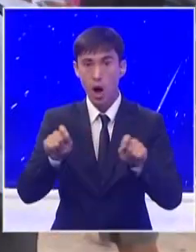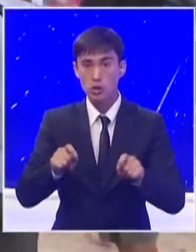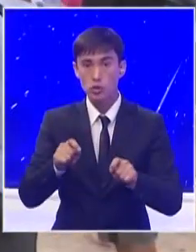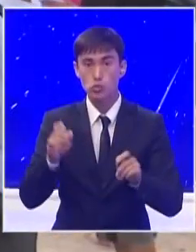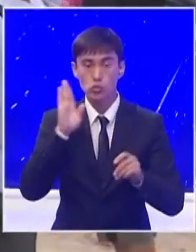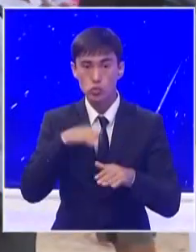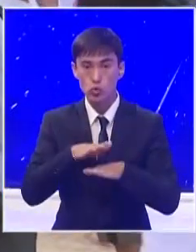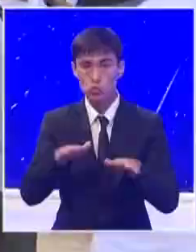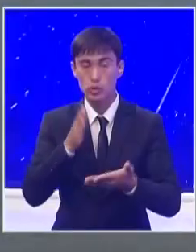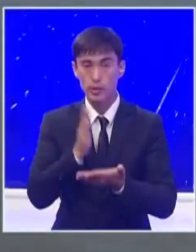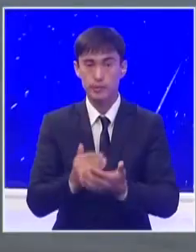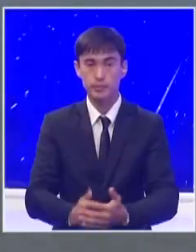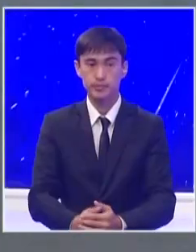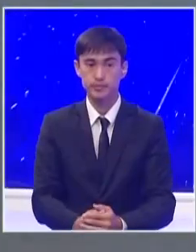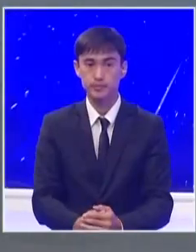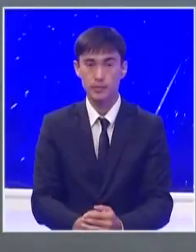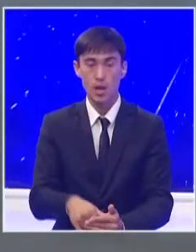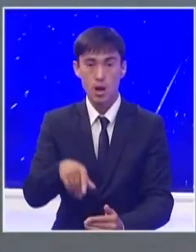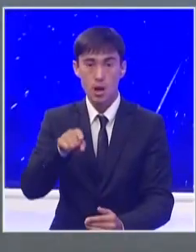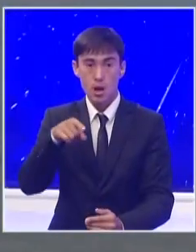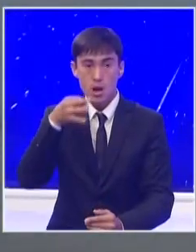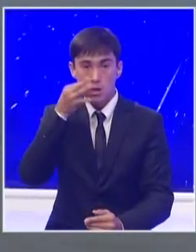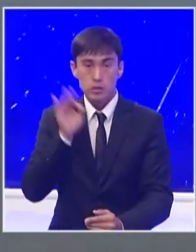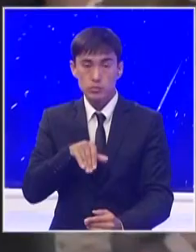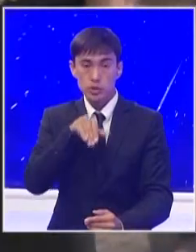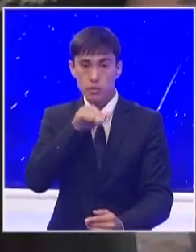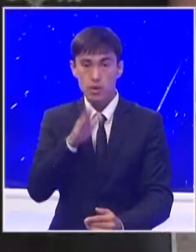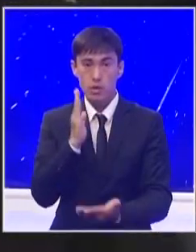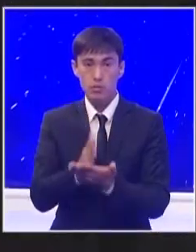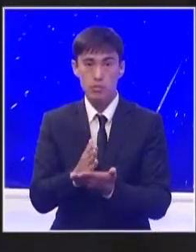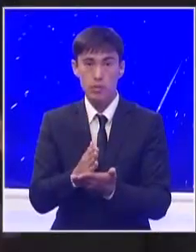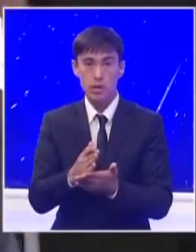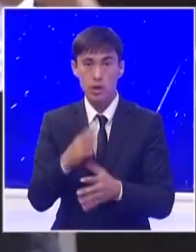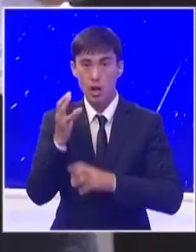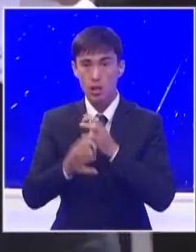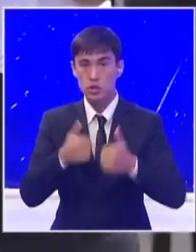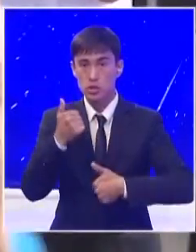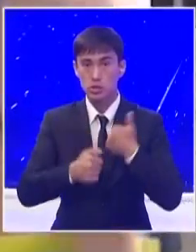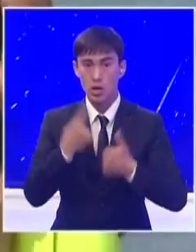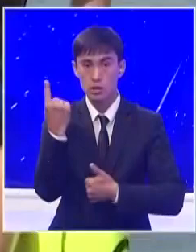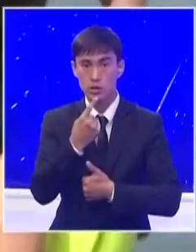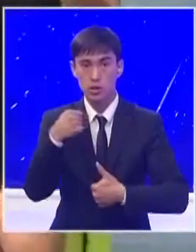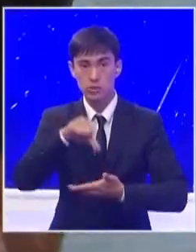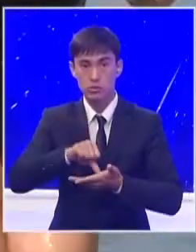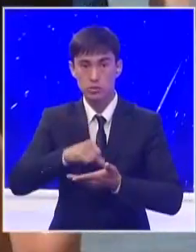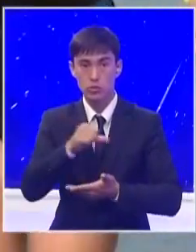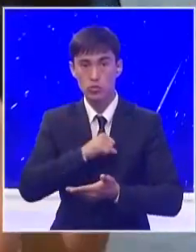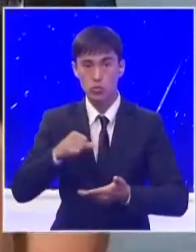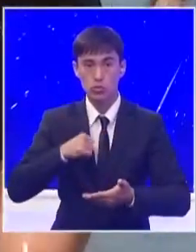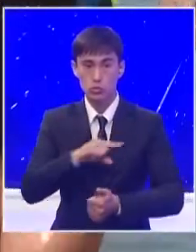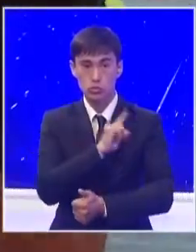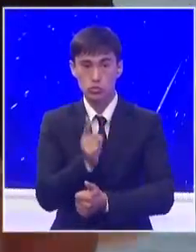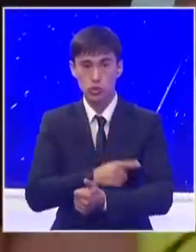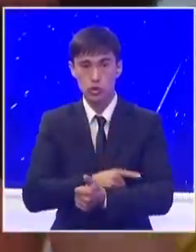суда жүзу де бар. Кәсіби шеберлермен қатар халықаралық жарысқа ең алғаш рет қатысып жатқандар да бар. Олар өздерінің күш